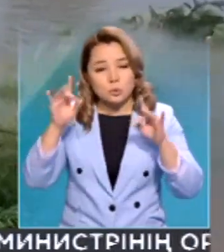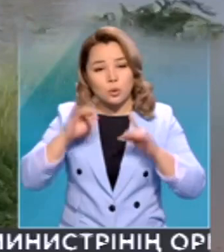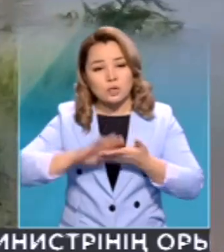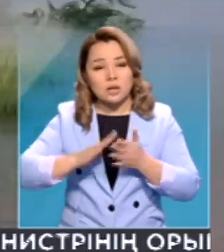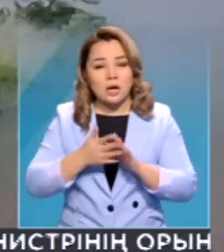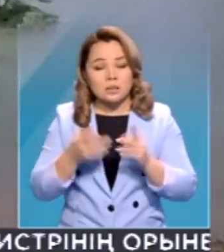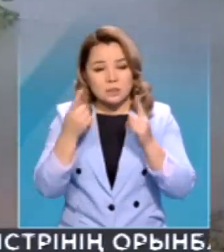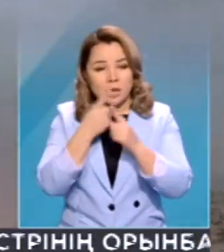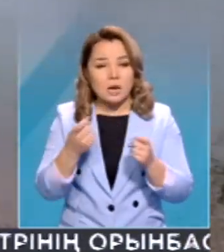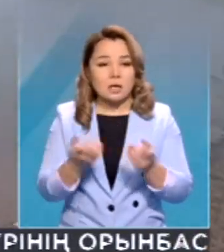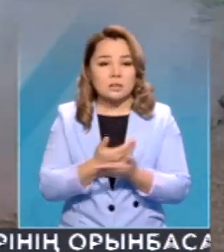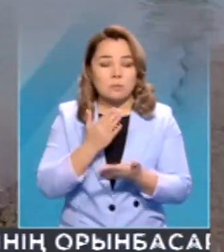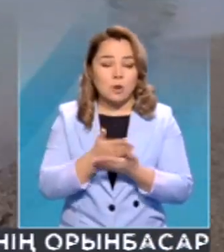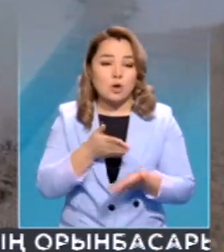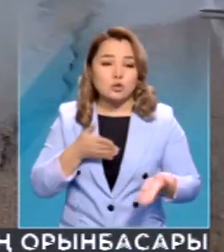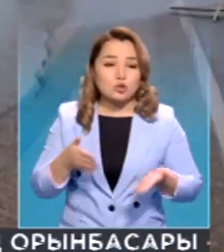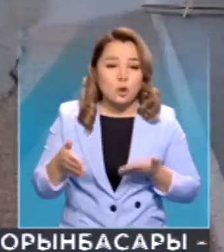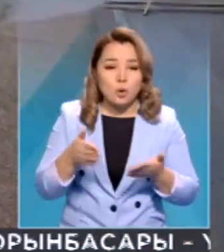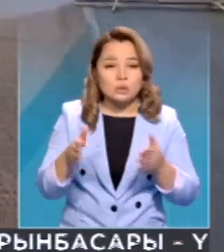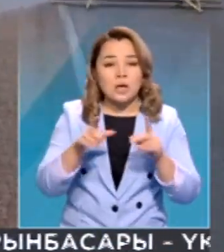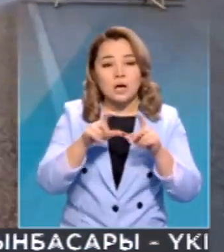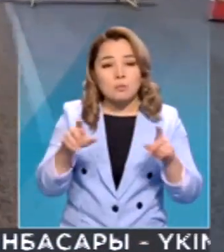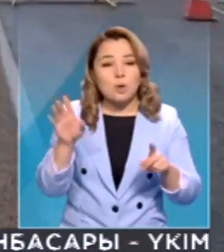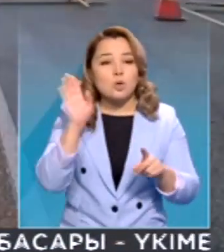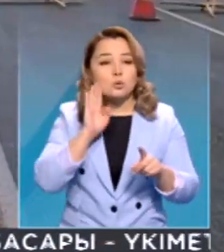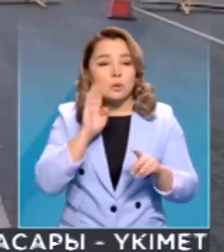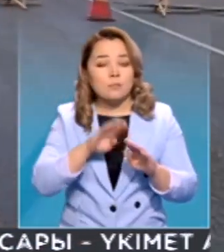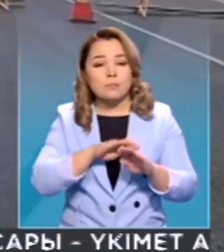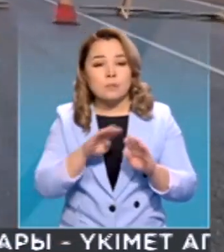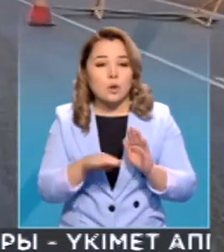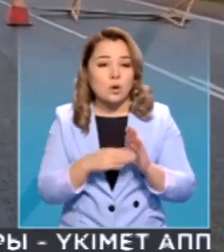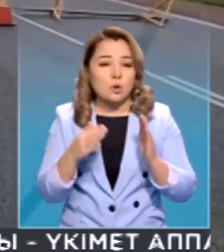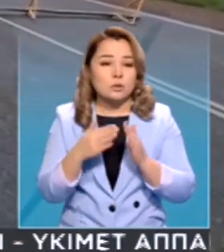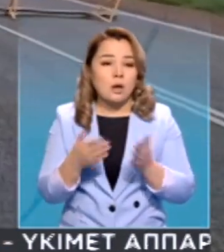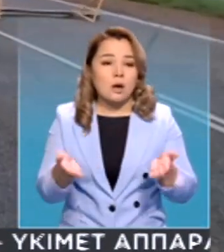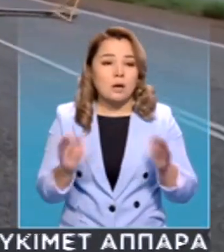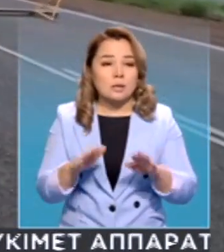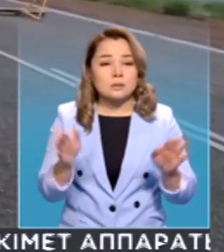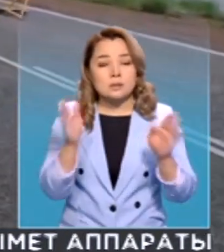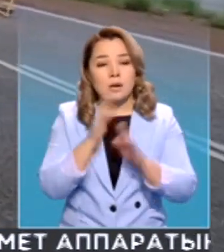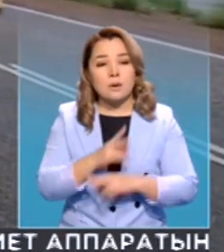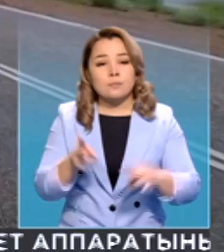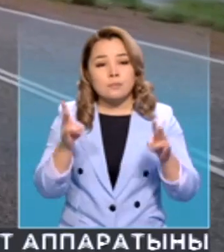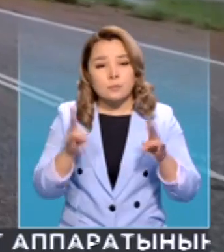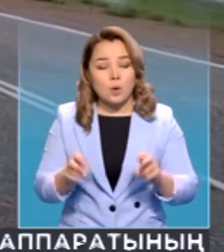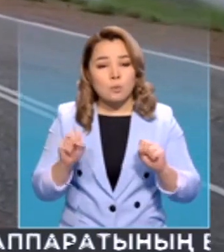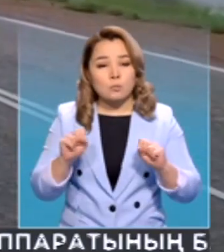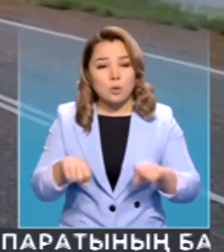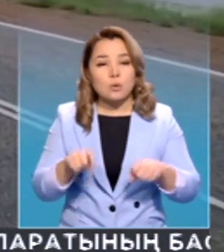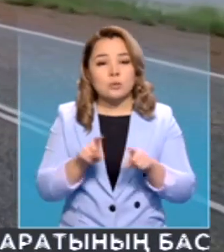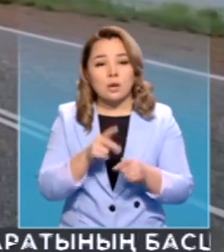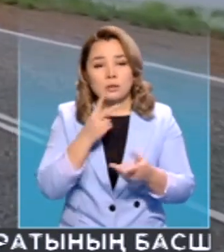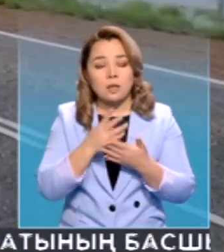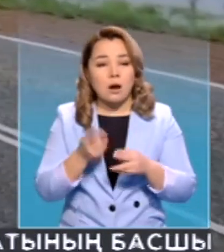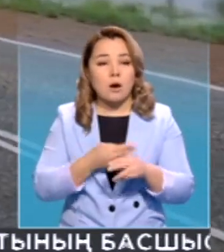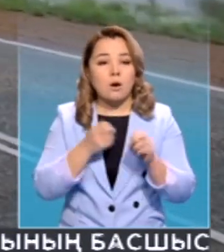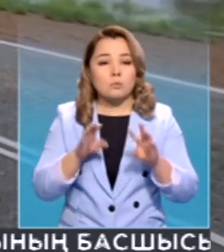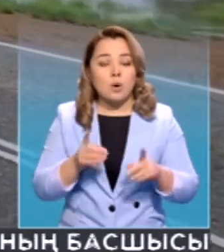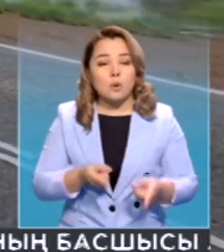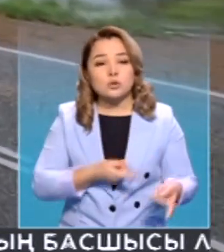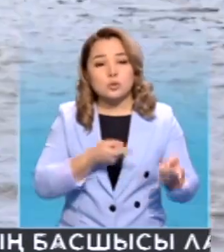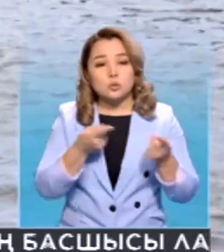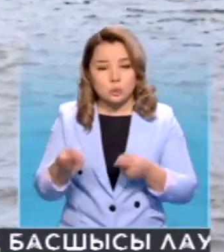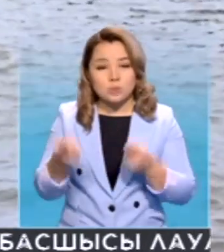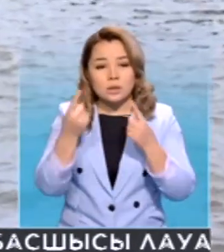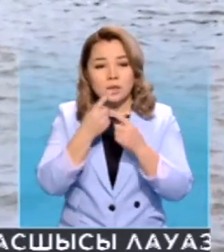жағдай жарияланған. Жолдар, ғимараттар мен үйлер су астында қалды. Табиғи апат жайлаған аймақ тұрғындарына мүмкіндігінше қауіпсіз жерге көшу